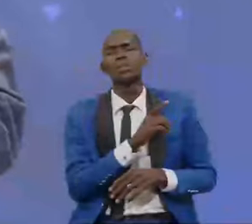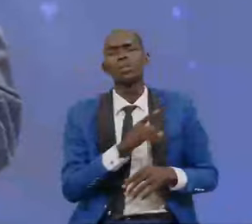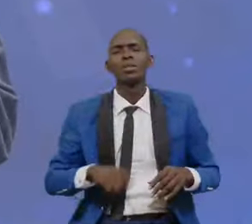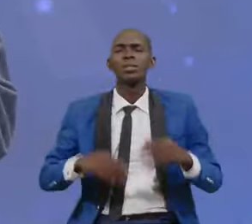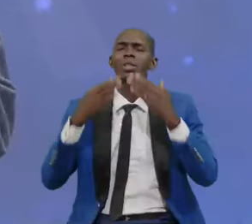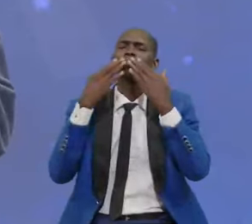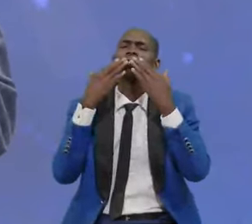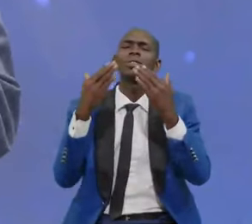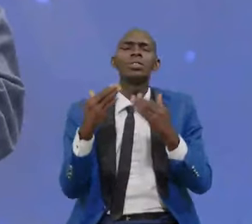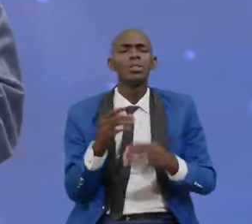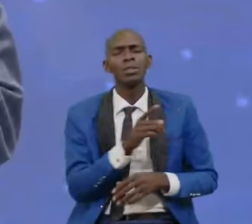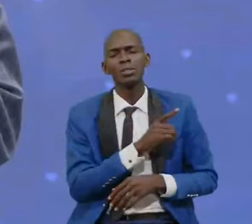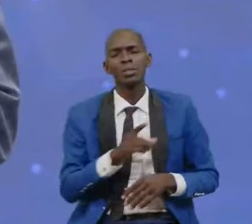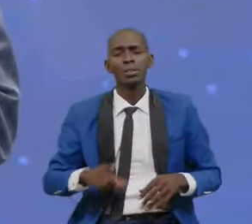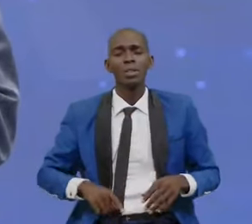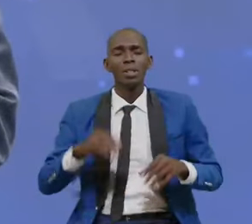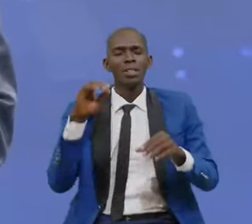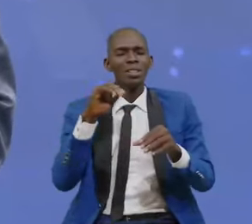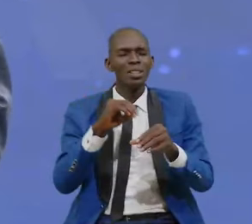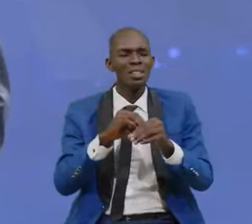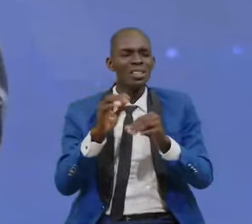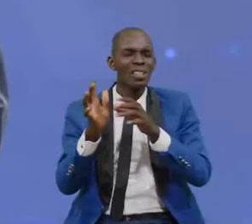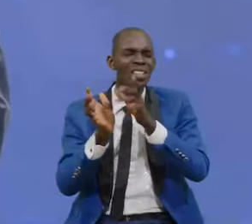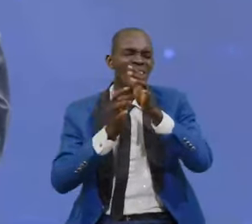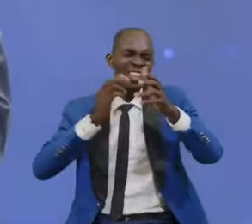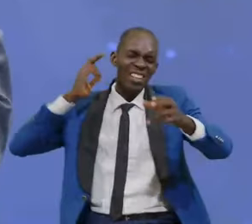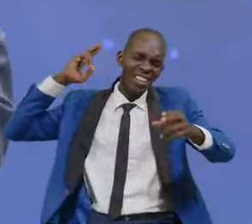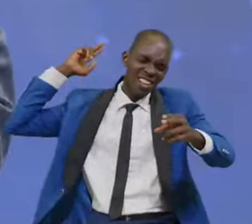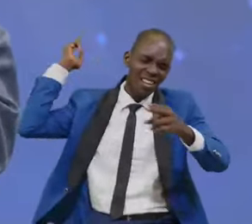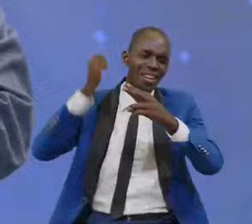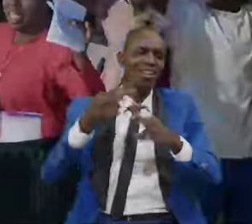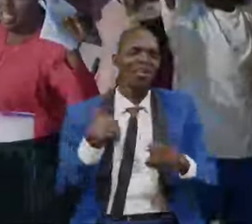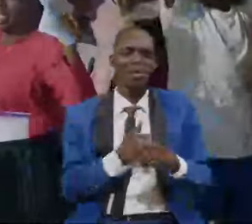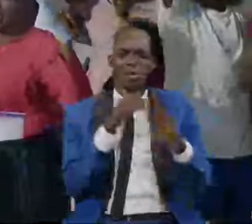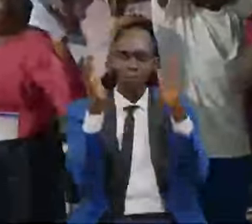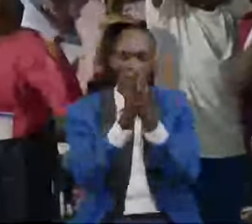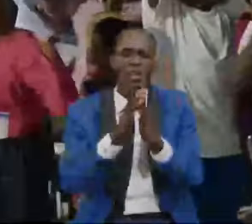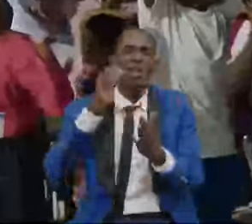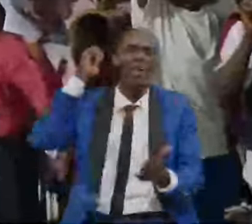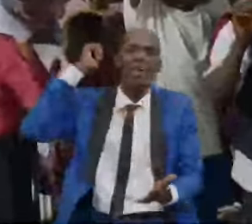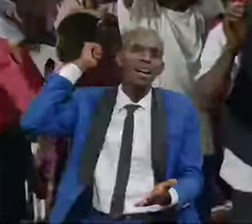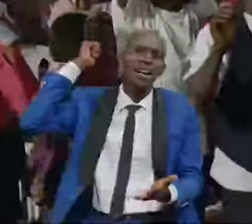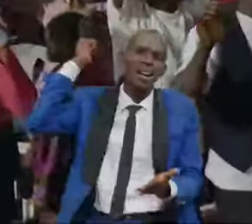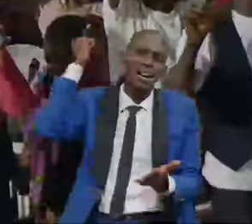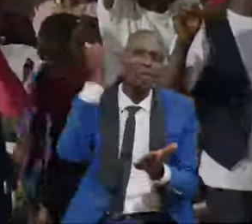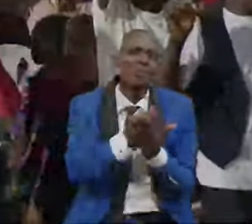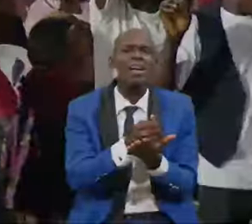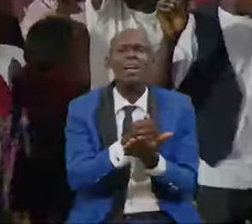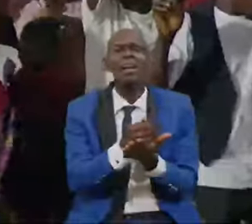Merci Seigneur. Au nom de Jésus, nous prions.